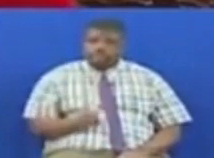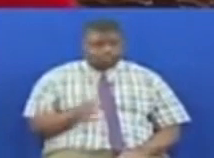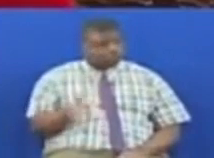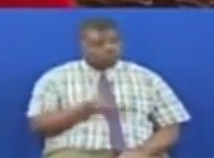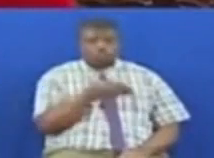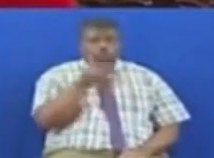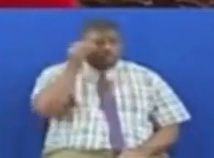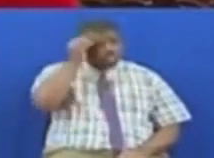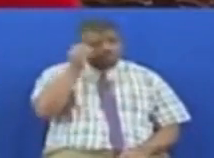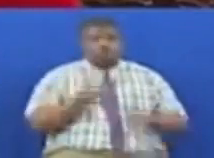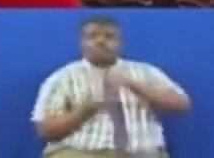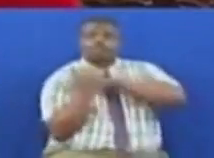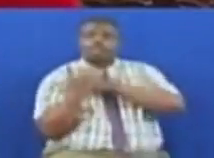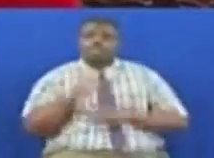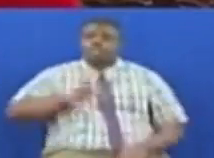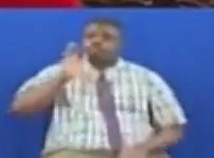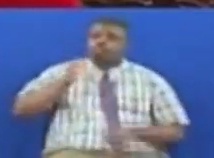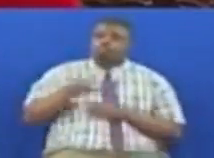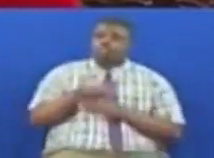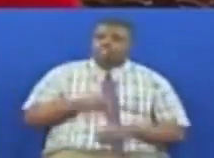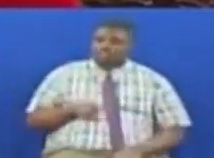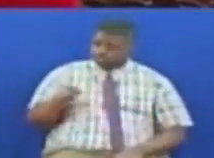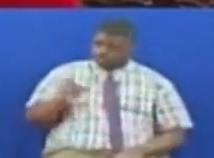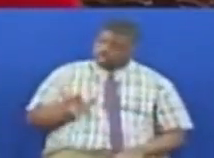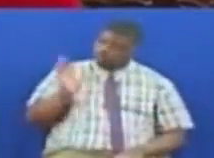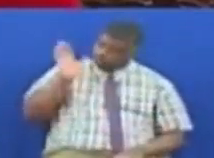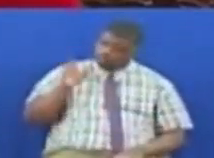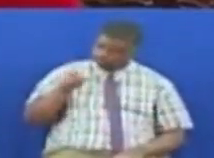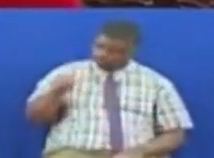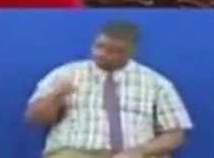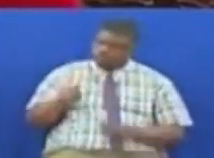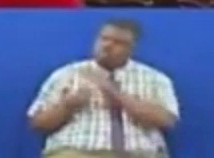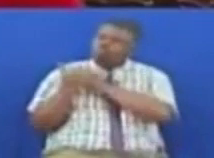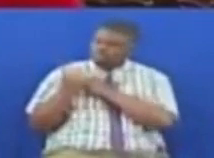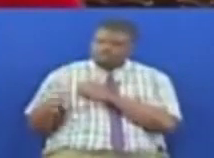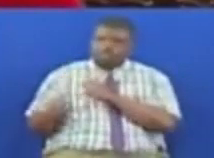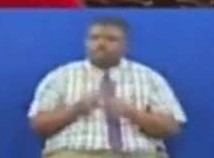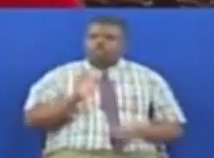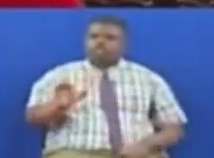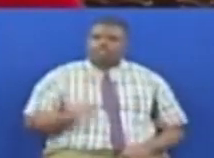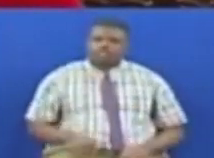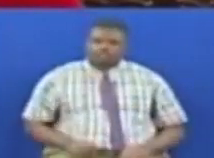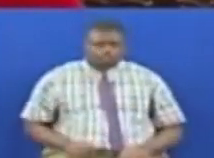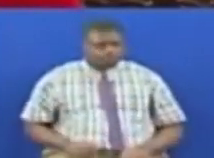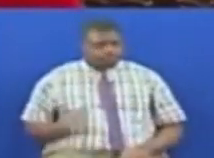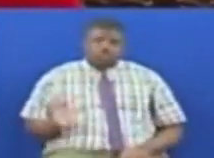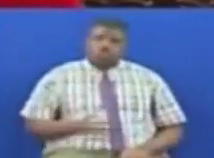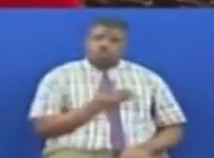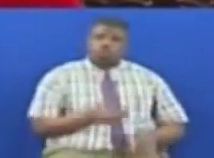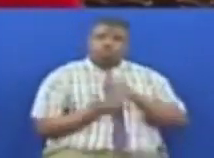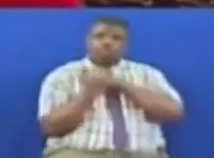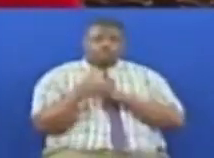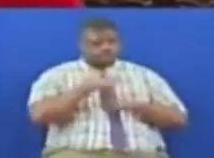na kiapo cha mhusika. Aliyeapa lazima awajibike kwa matendo yake. Mheshimiwa Naibu Spika, nje ya kuondoa msingi wa uwajibikaji